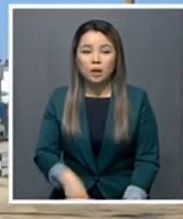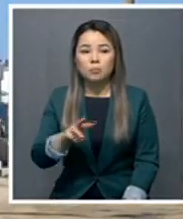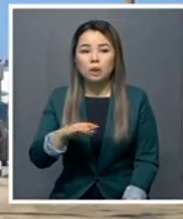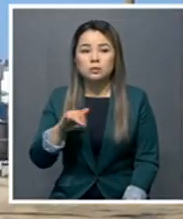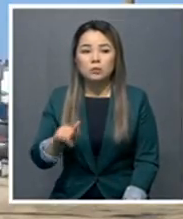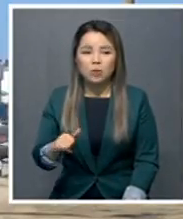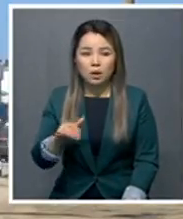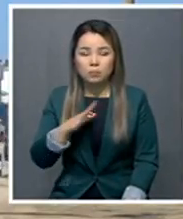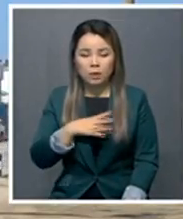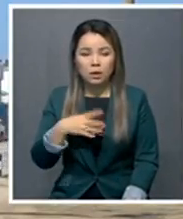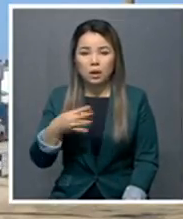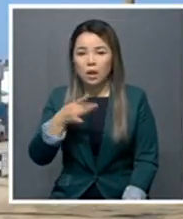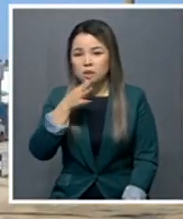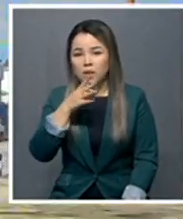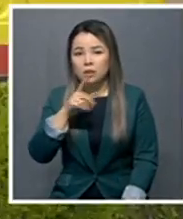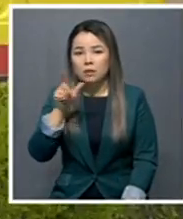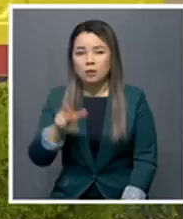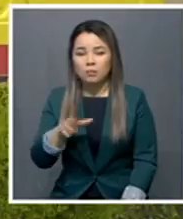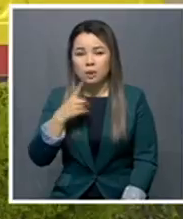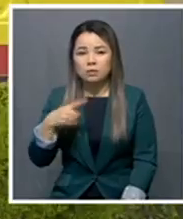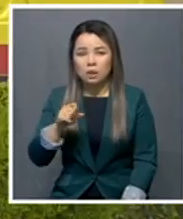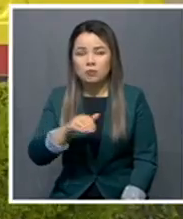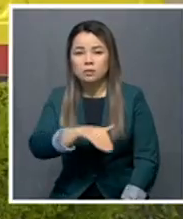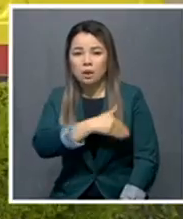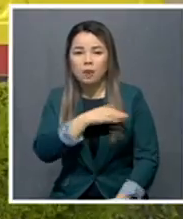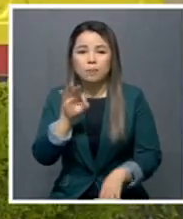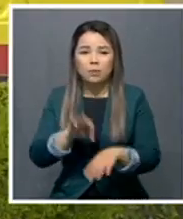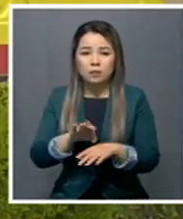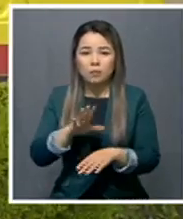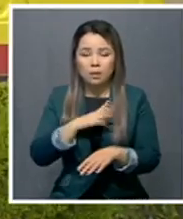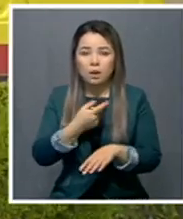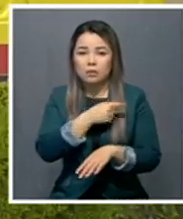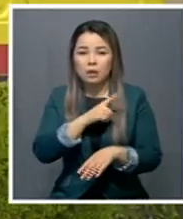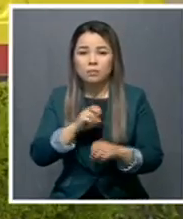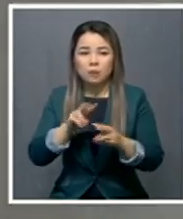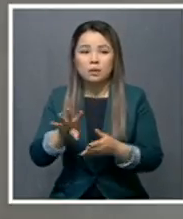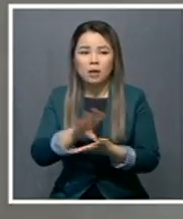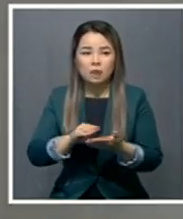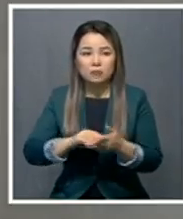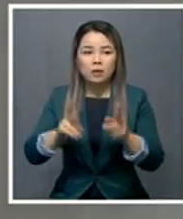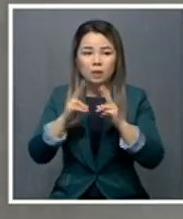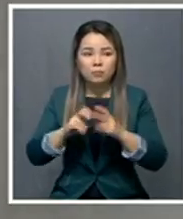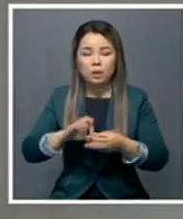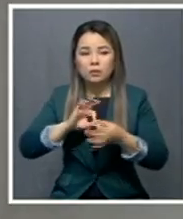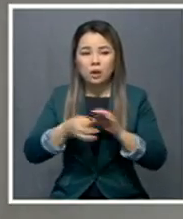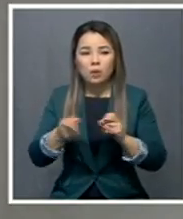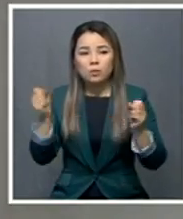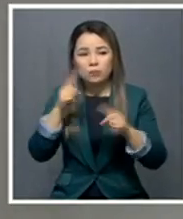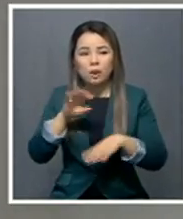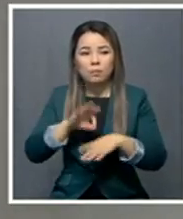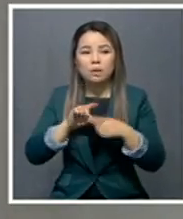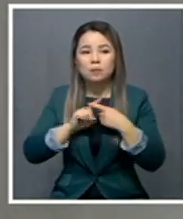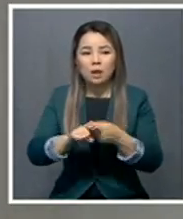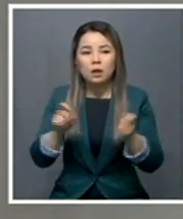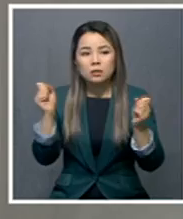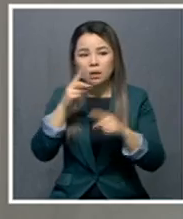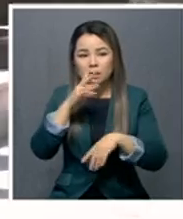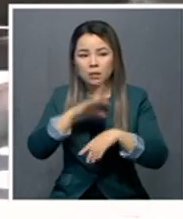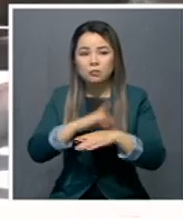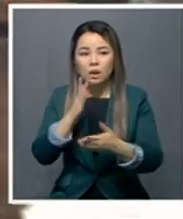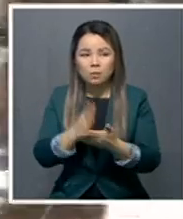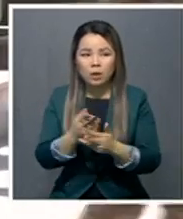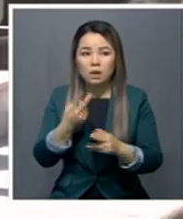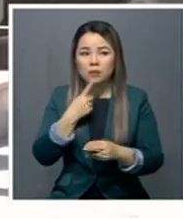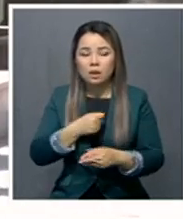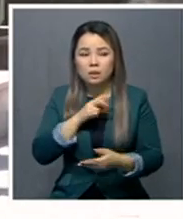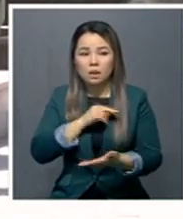Маңғыстаулық 40 жастағы азамат бір апта бойына ыстығы көтеріліп ауырған. Дәрігерлер екінші қайтара зертханалық сынама алғанда барып, оның індет жұқтырғаны белгілі болды.